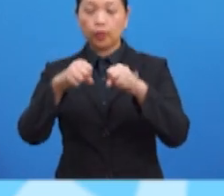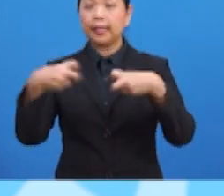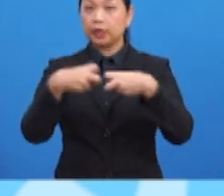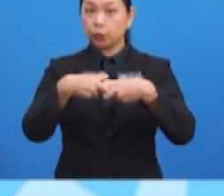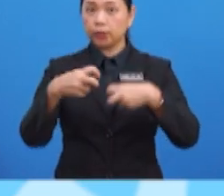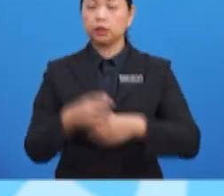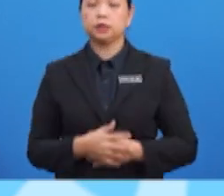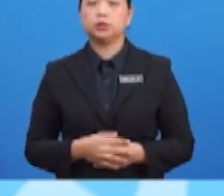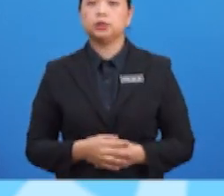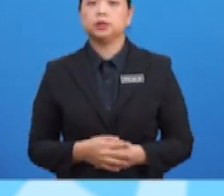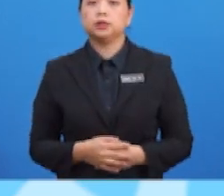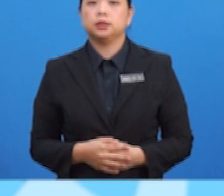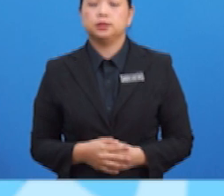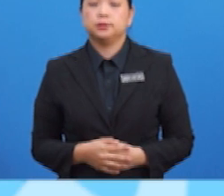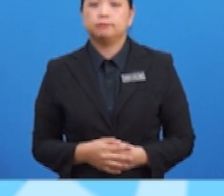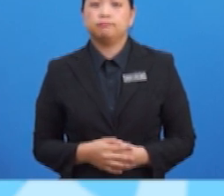elektrik.